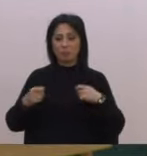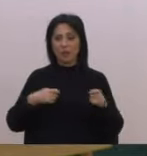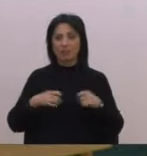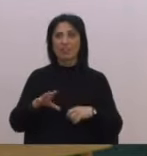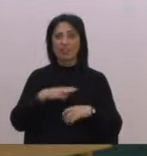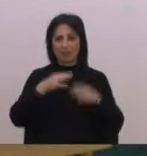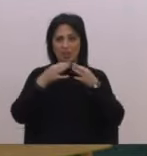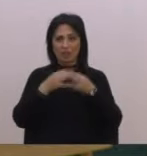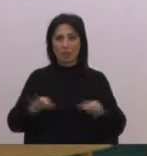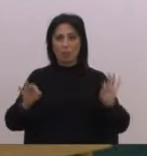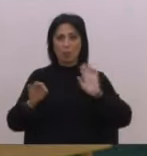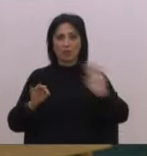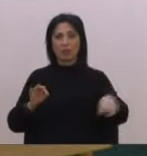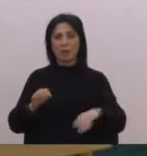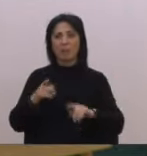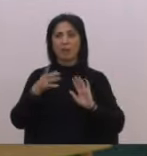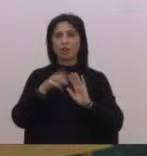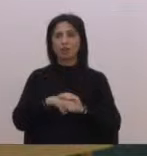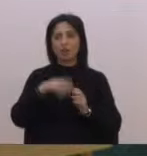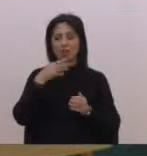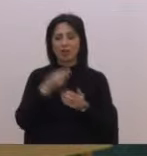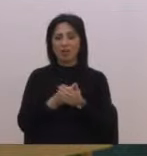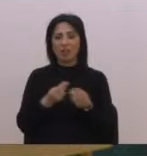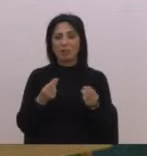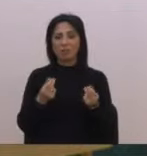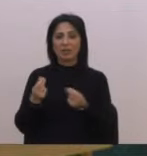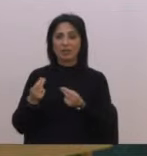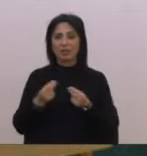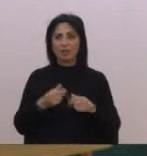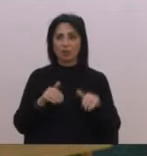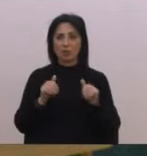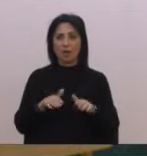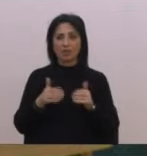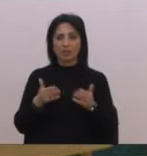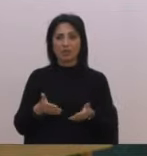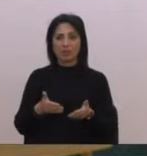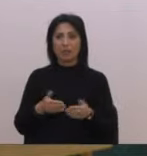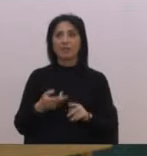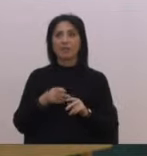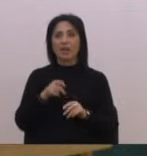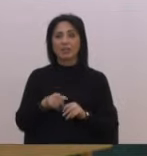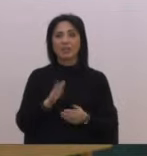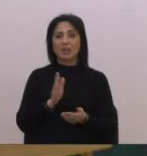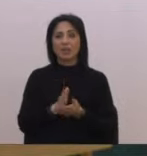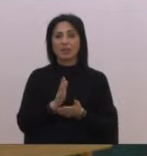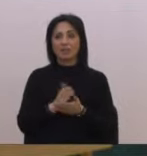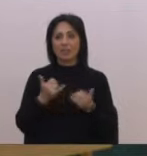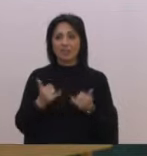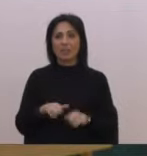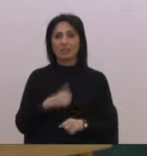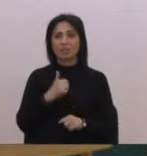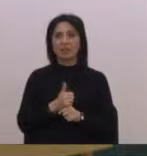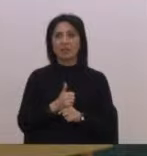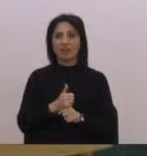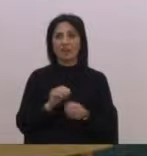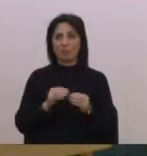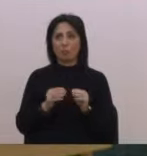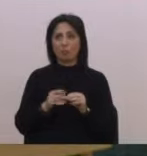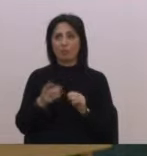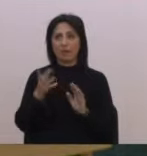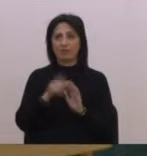იყვნენ დამოუკიდებლები მათ შორის თავიანთ ფინანსურ გადაწყვეტილებებში აი ეს არის დღეს მთავარი გამოწვევა